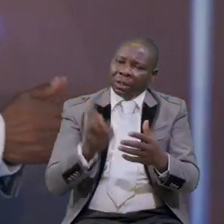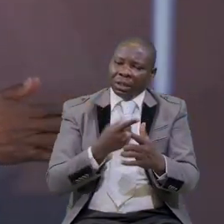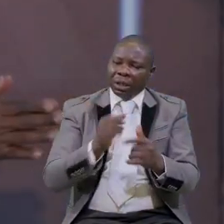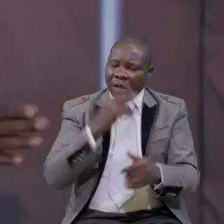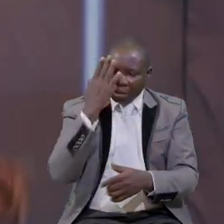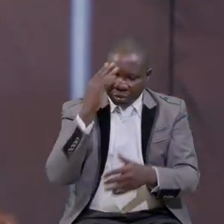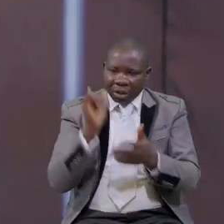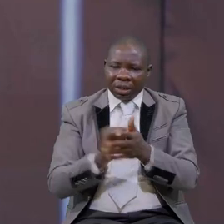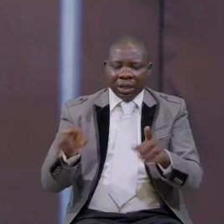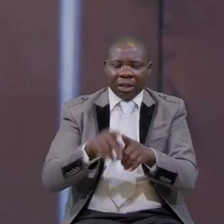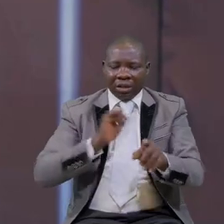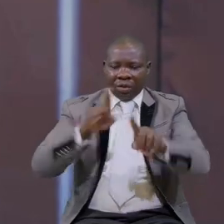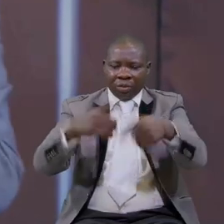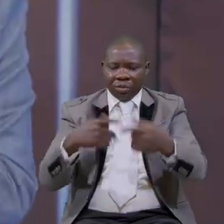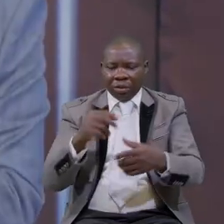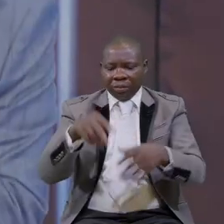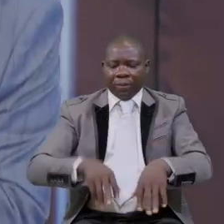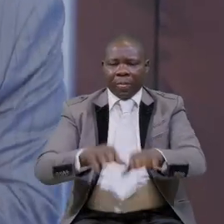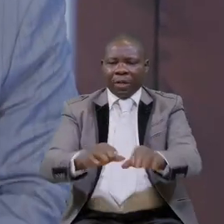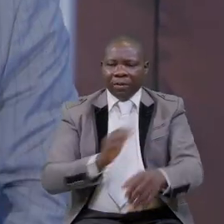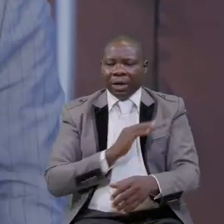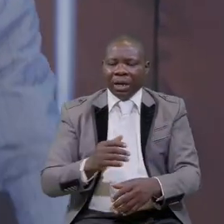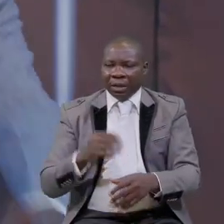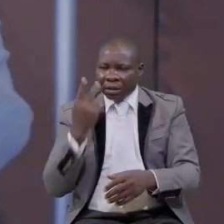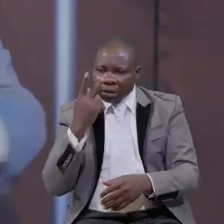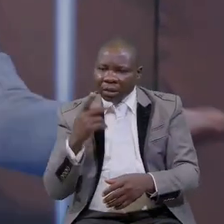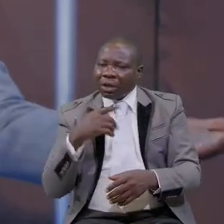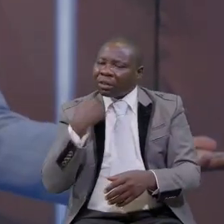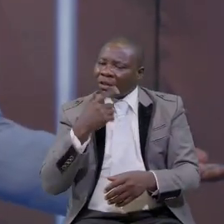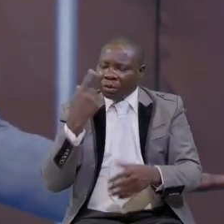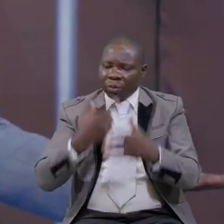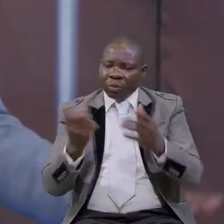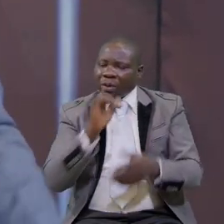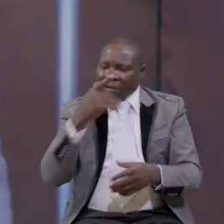rivière, où est le Dieu d'Élie, et je frappe cette eau.